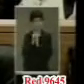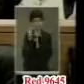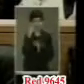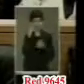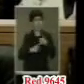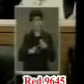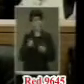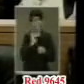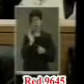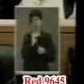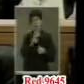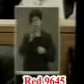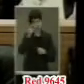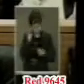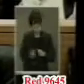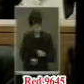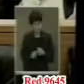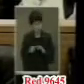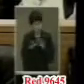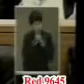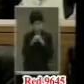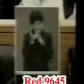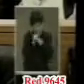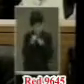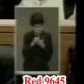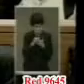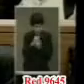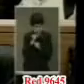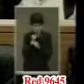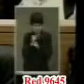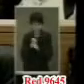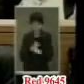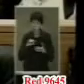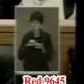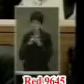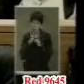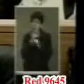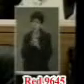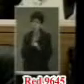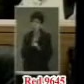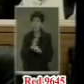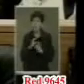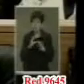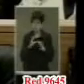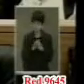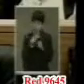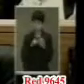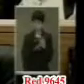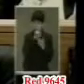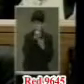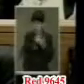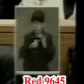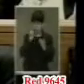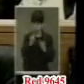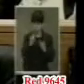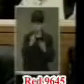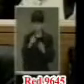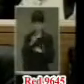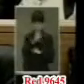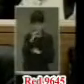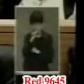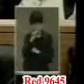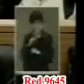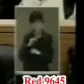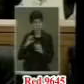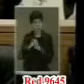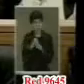คนเดียวก็ไม่พอแล้วจะต้องมีการเมืองใหม่แล้วการเมืองใหม่ที่ว่าก็คือว่าเลือกตั้ง30